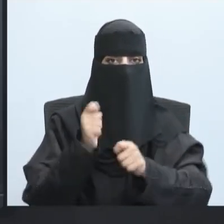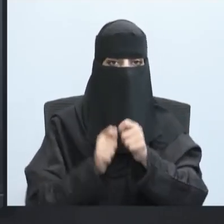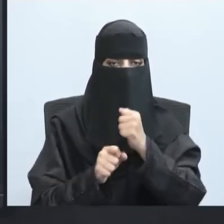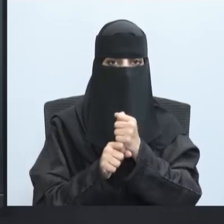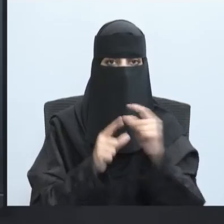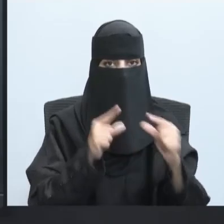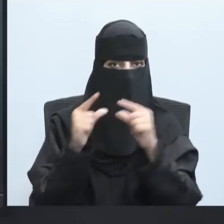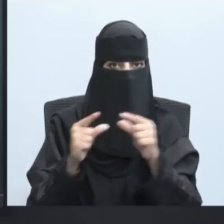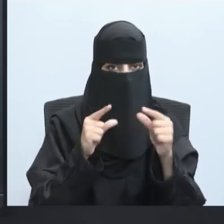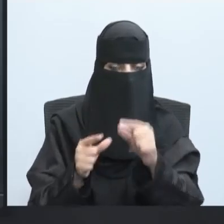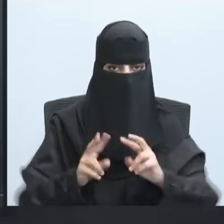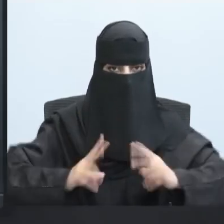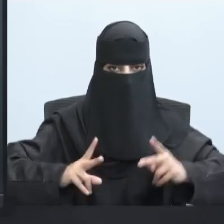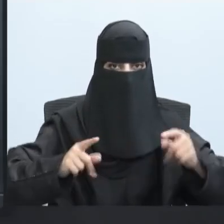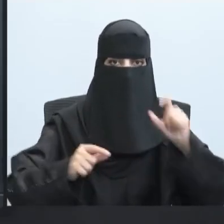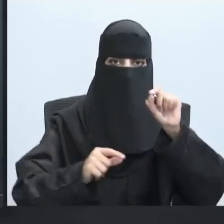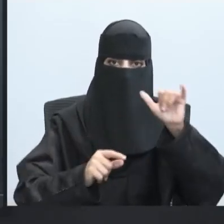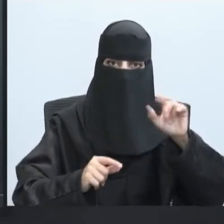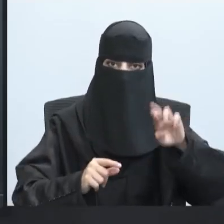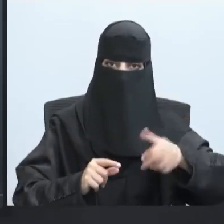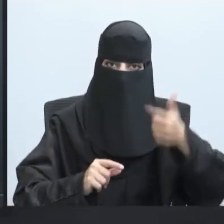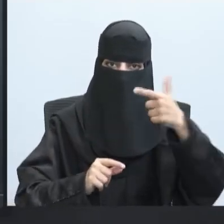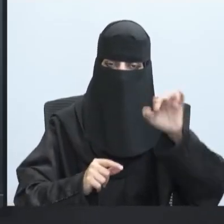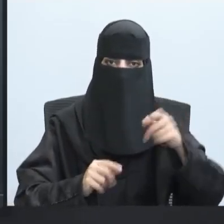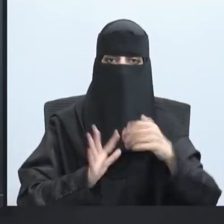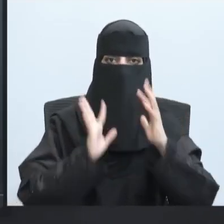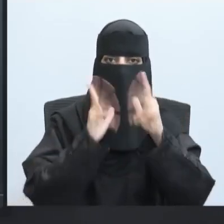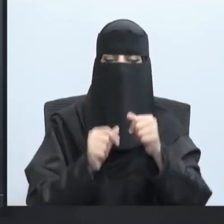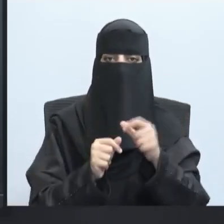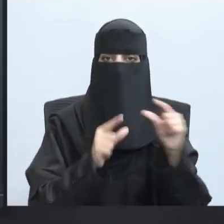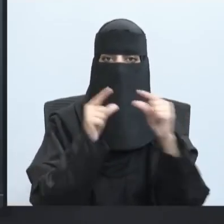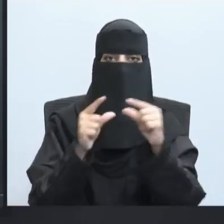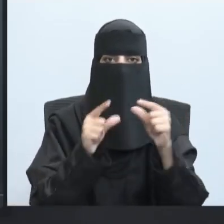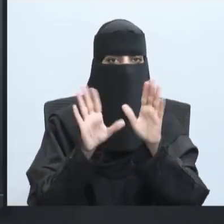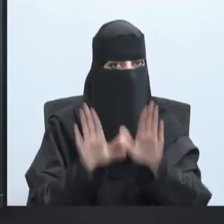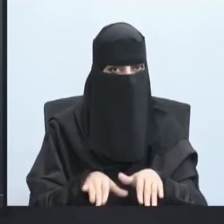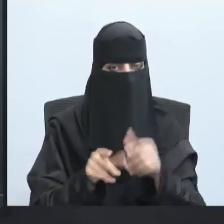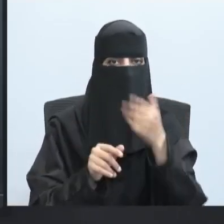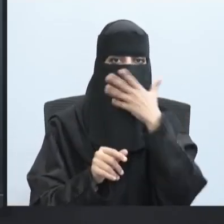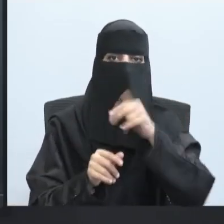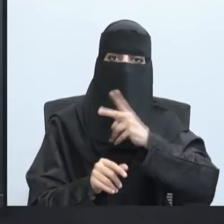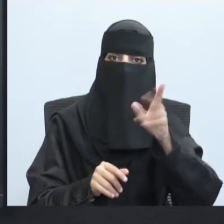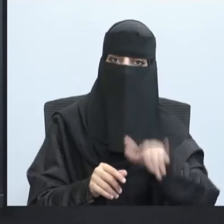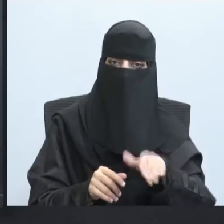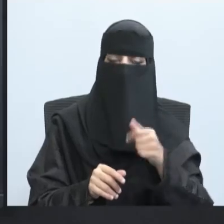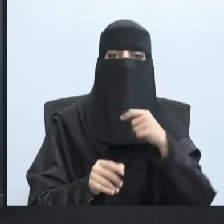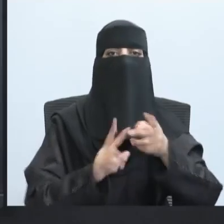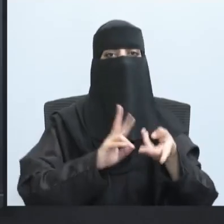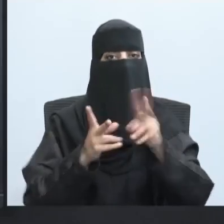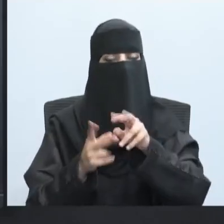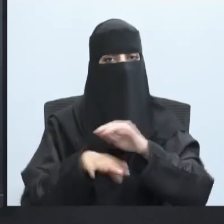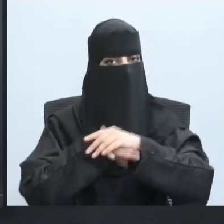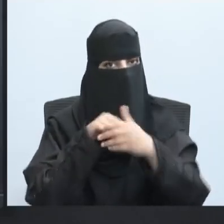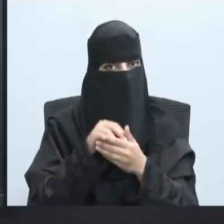او دلائل حدوث التغيرات الفيزيائيه فذكرنا العديد من هذه الدلائل كتغير في شكل الماده تغير في